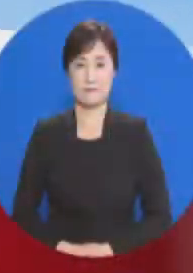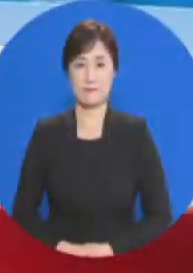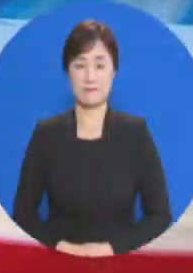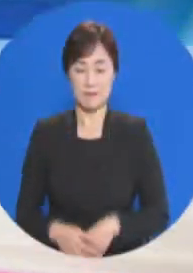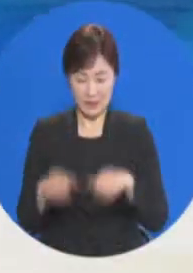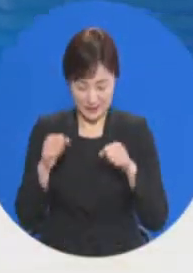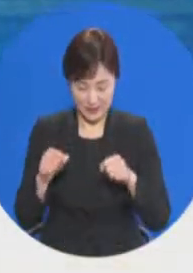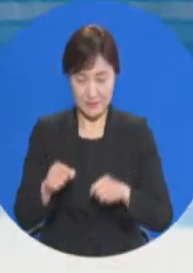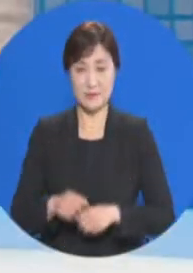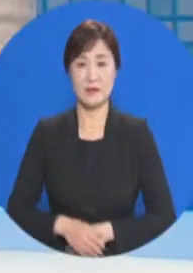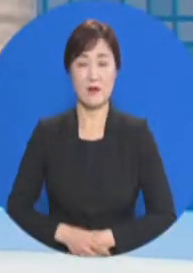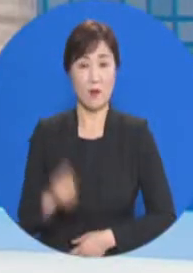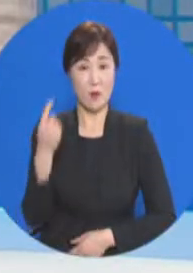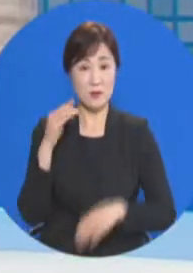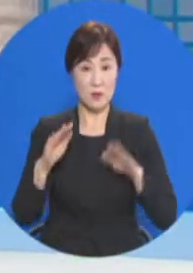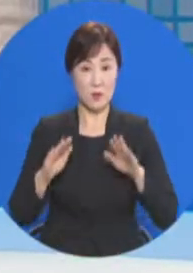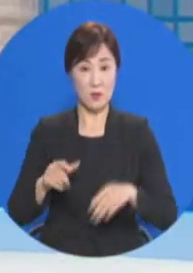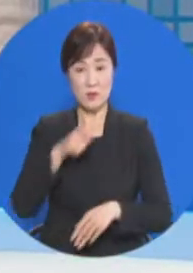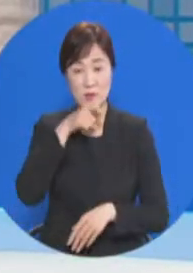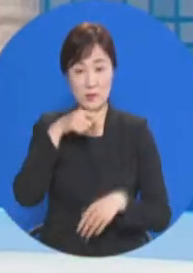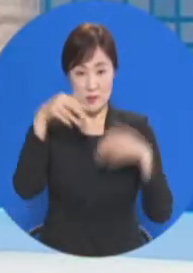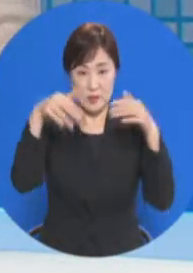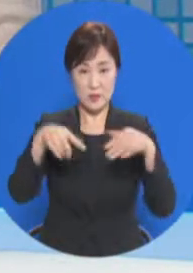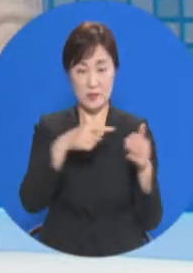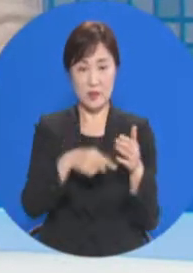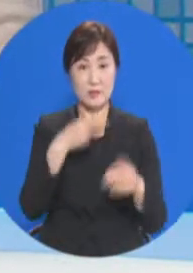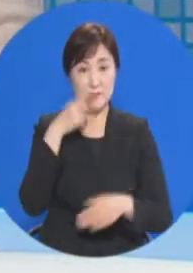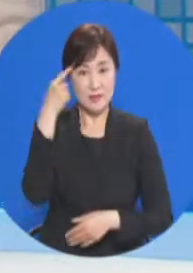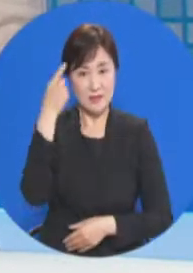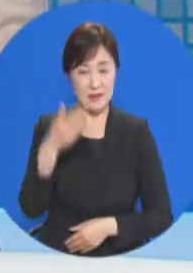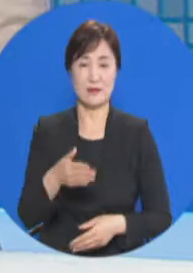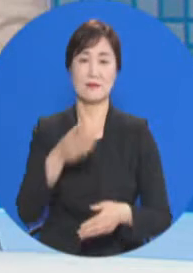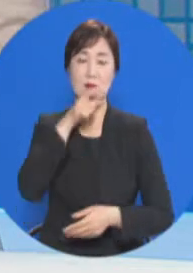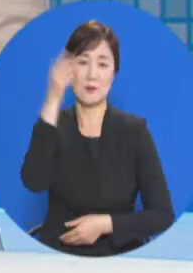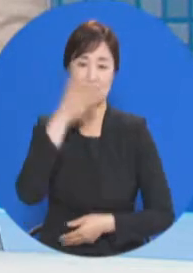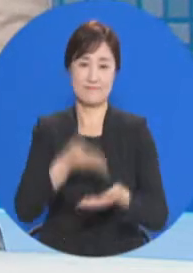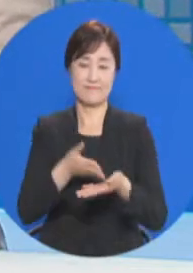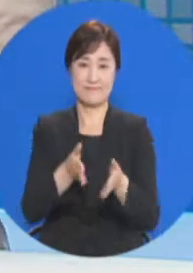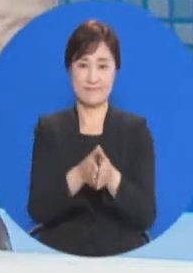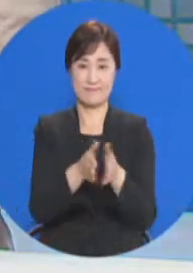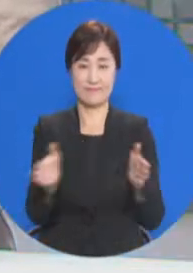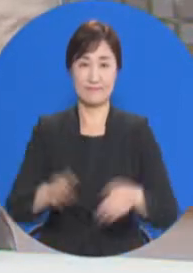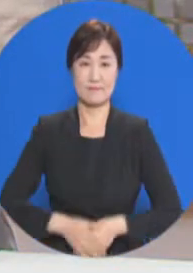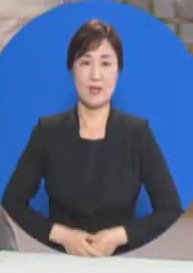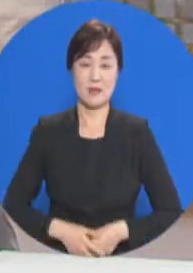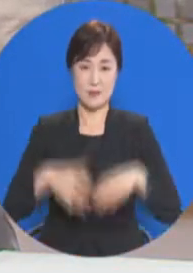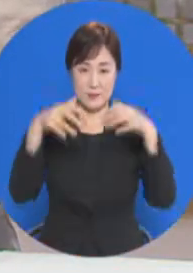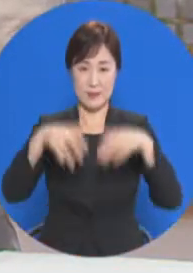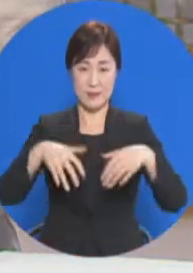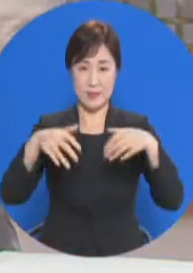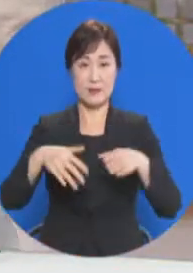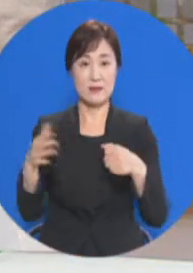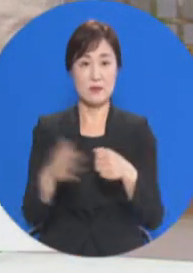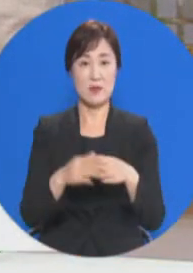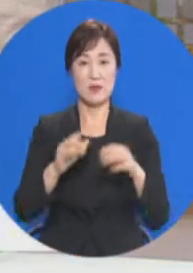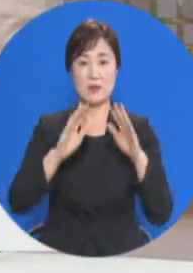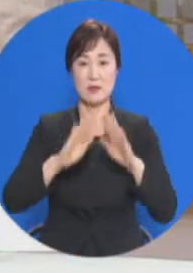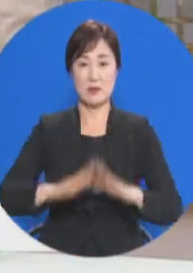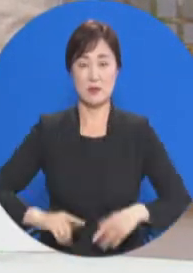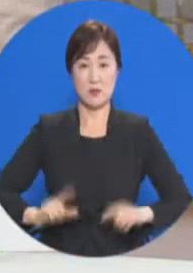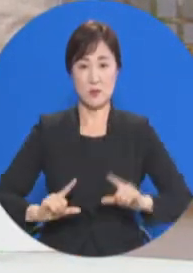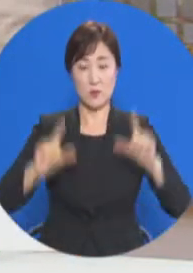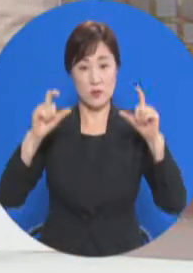네, 시청자 여러분, 어제 오늘 비 피해 없으셨습니까? 여수 MBC 뉴스데스크 시작합니다. 장마전선의 영향으로 전남 동부